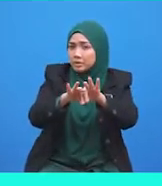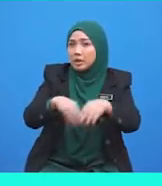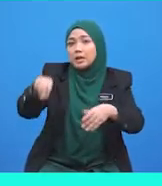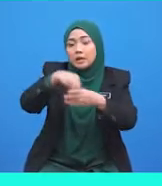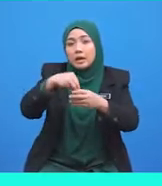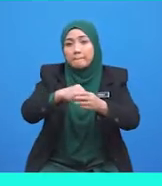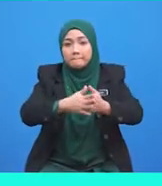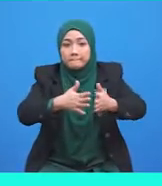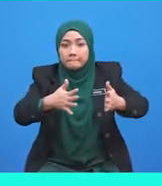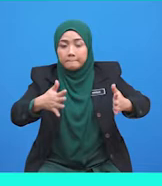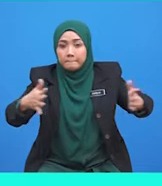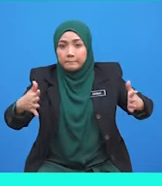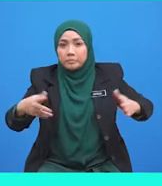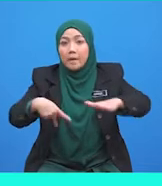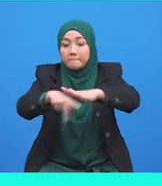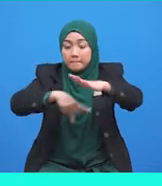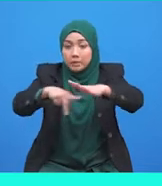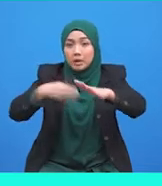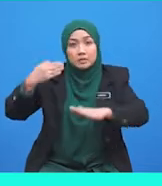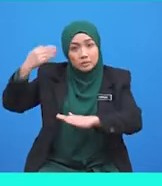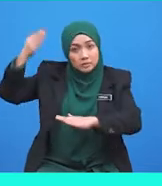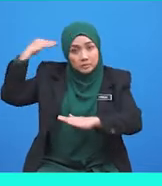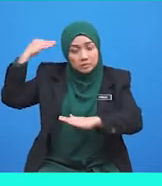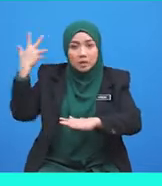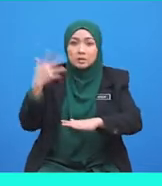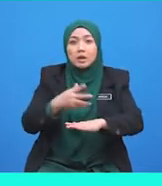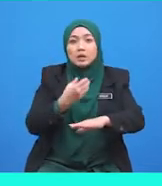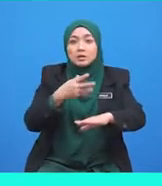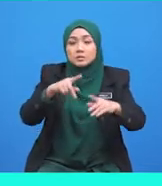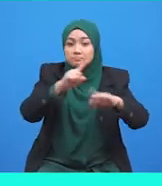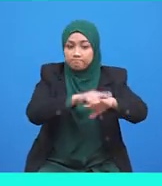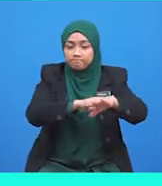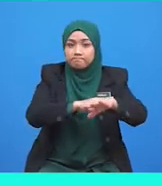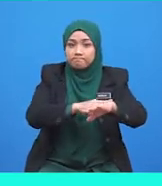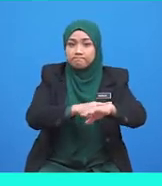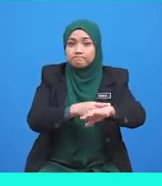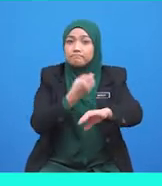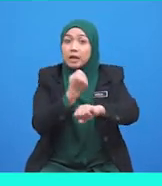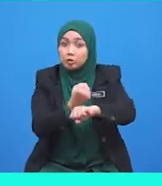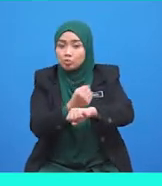perkembangan zaman prasejarah yang merangkumi zaman batu dan zaman logam.